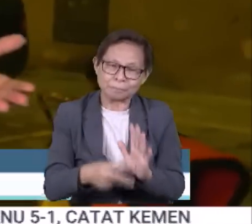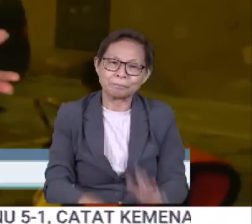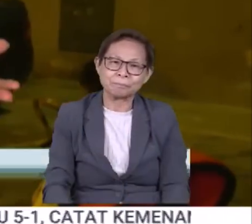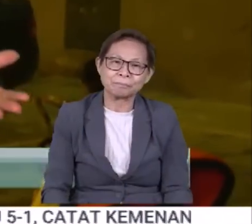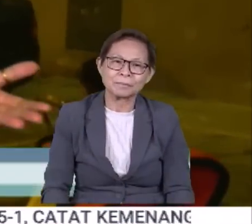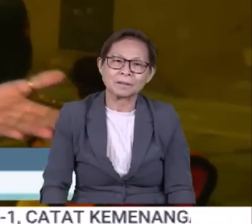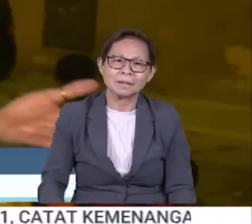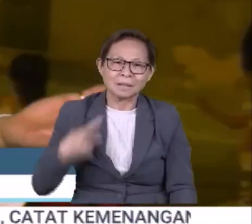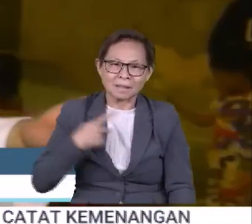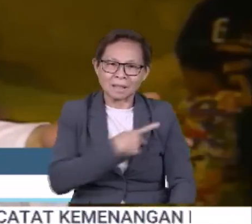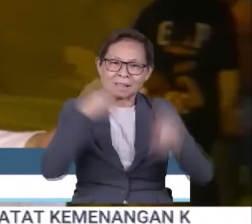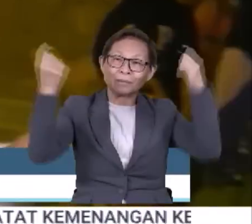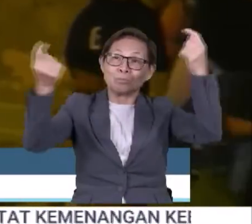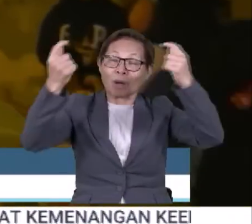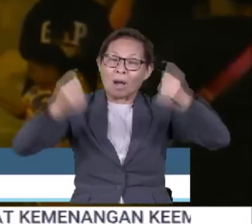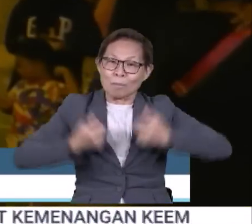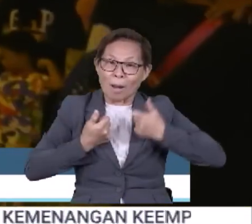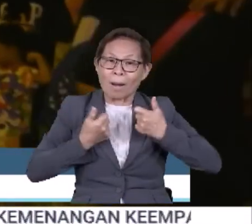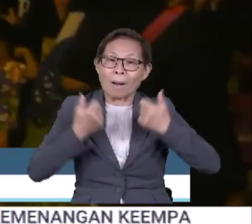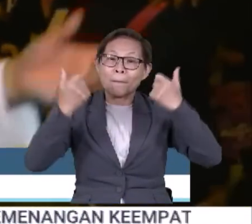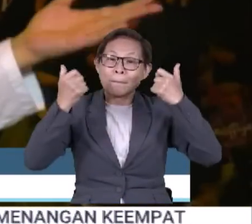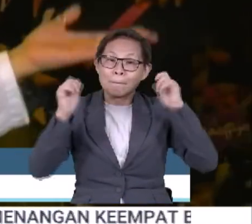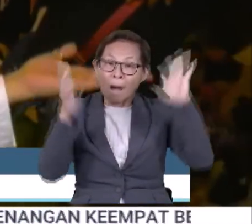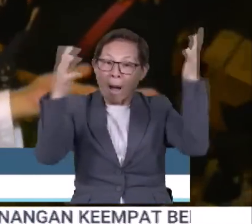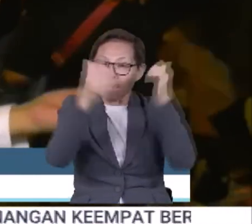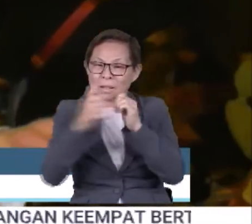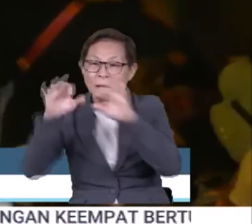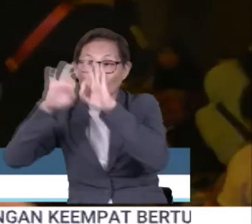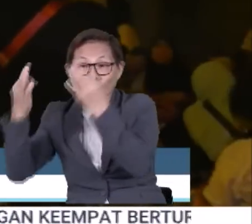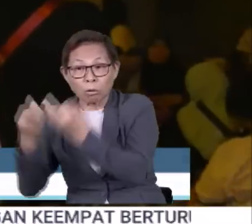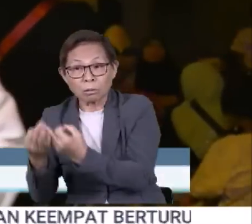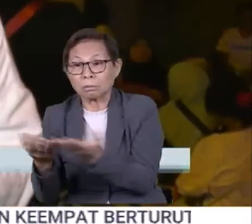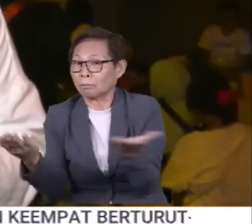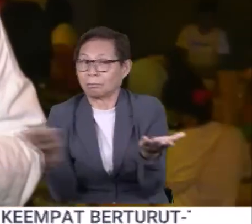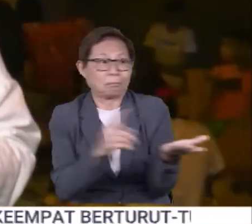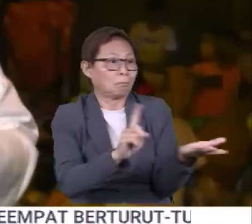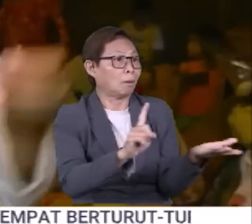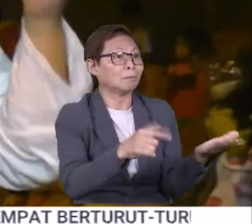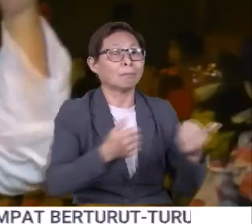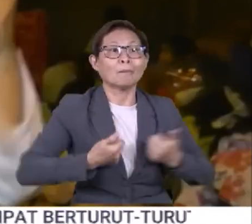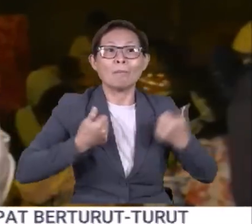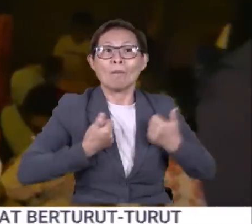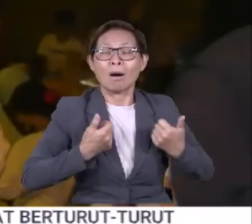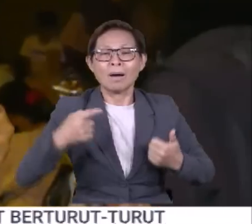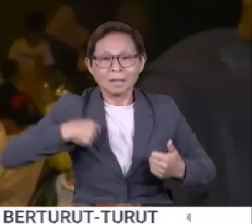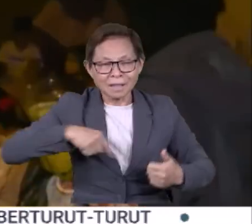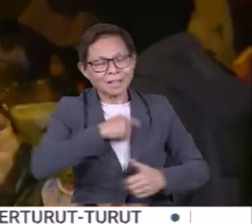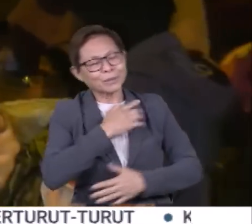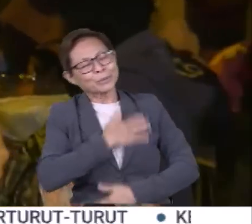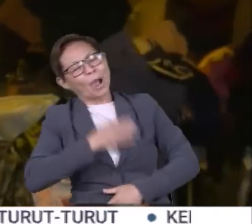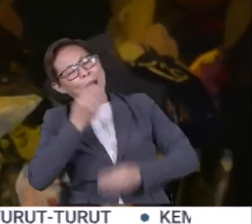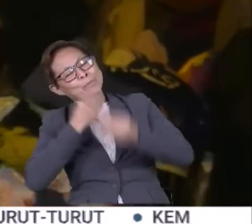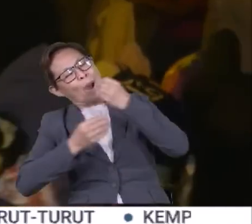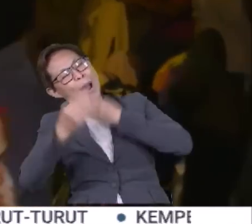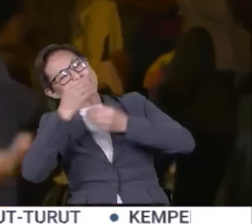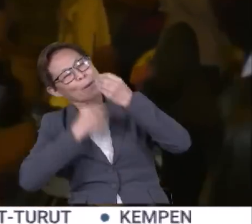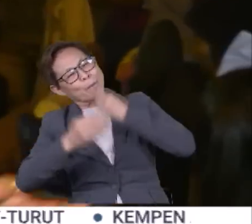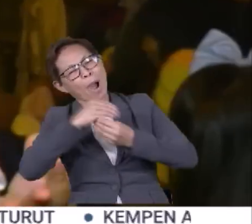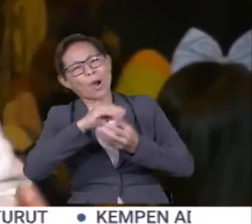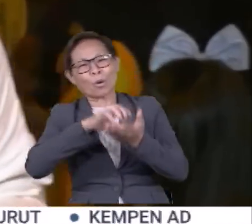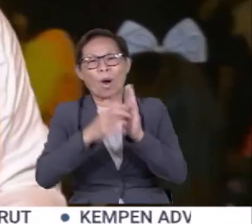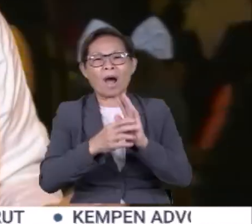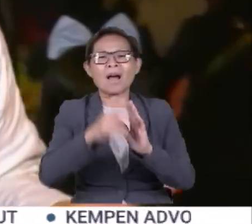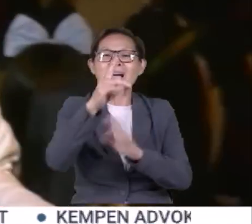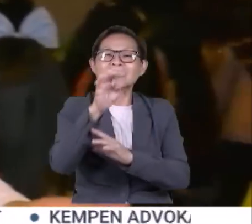Dikala kita beraya di kampung halaman bersama dengan keluarga, agaknya di manakah mereka beraya? Dikala kita menikmati juadah hari raya seperti